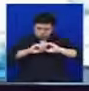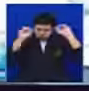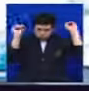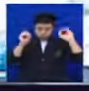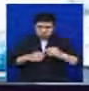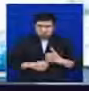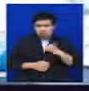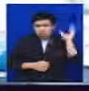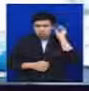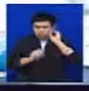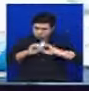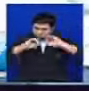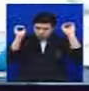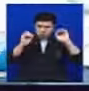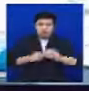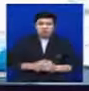ไม่รู้เรื่องอะไรทั้งสิ้น